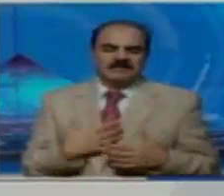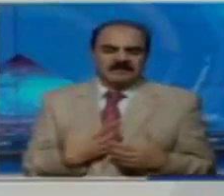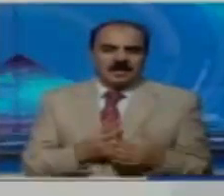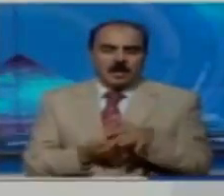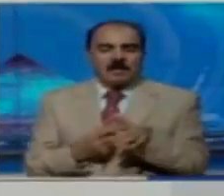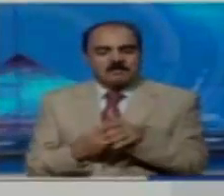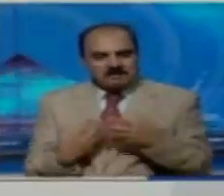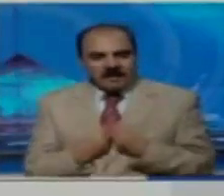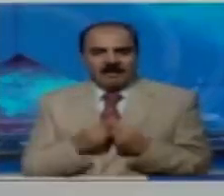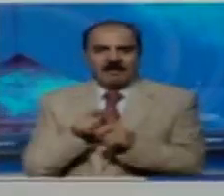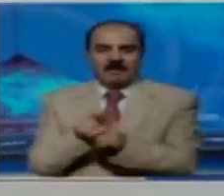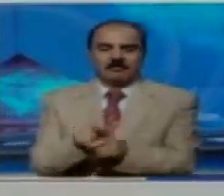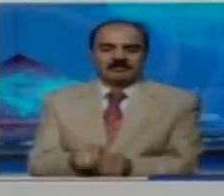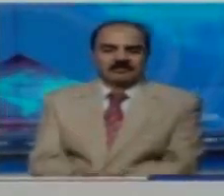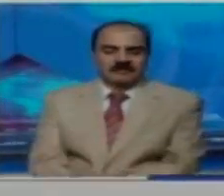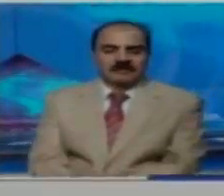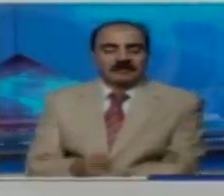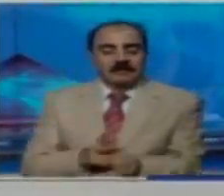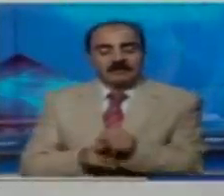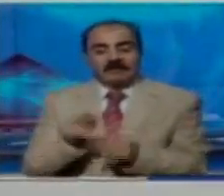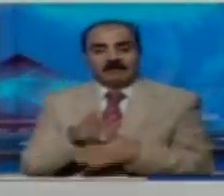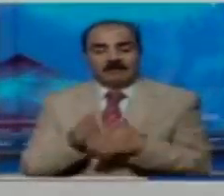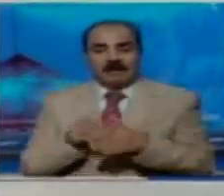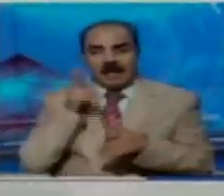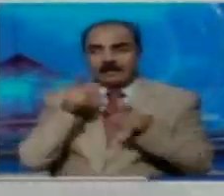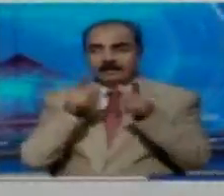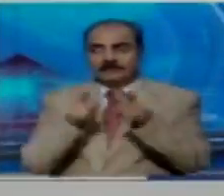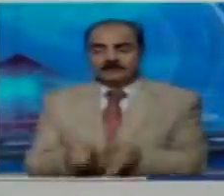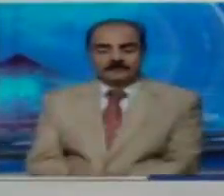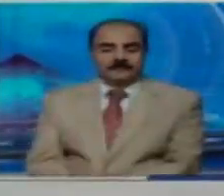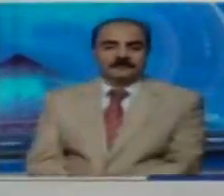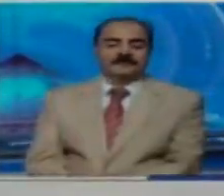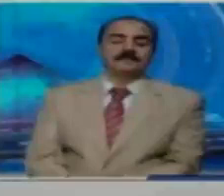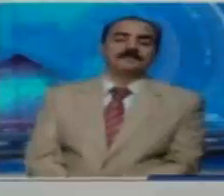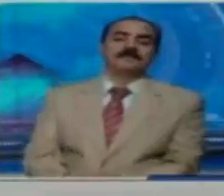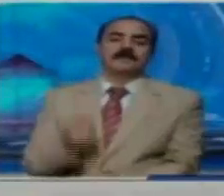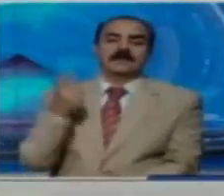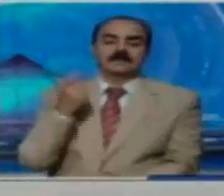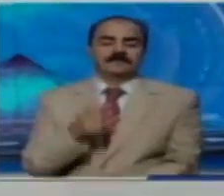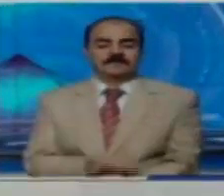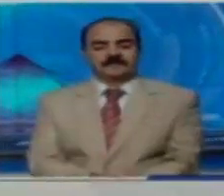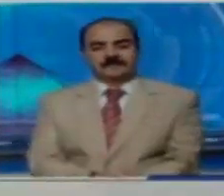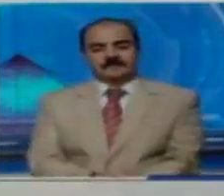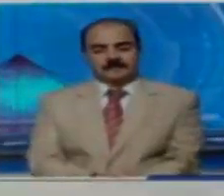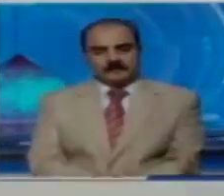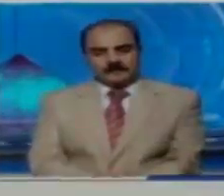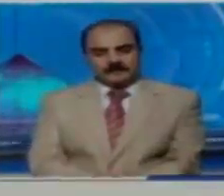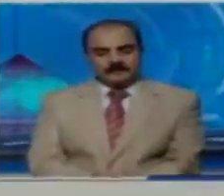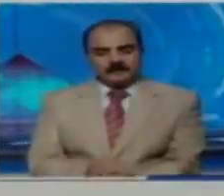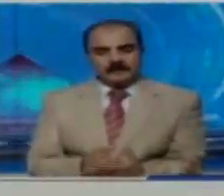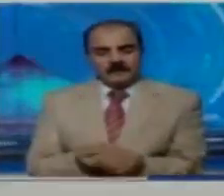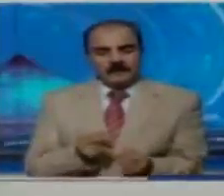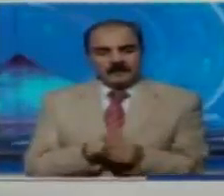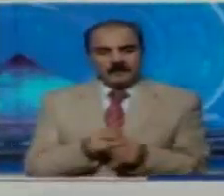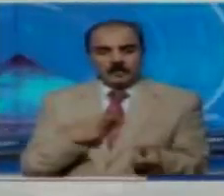أيضا ينتموا إليها. يأتي افتتاح مقر كلية الإعلام الجديد بجامعة عين شمس كأحد آليات مواكبة